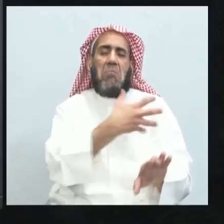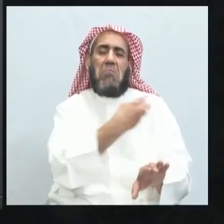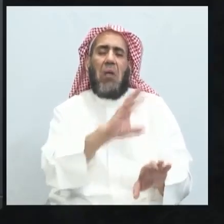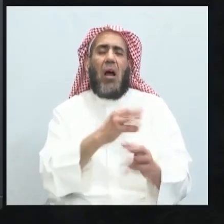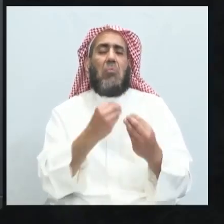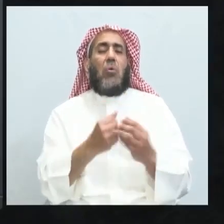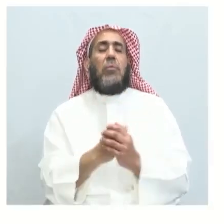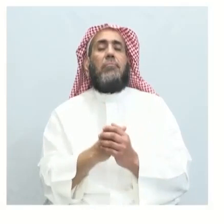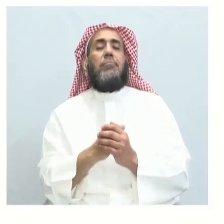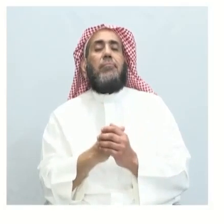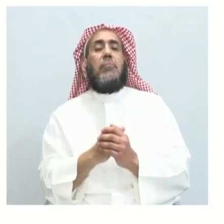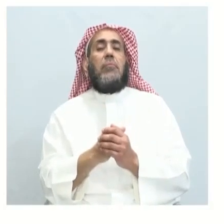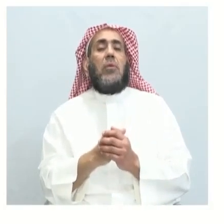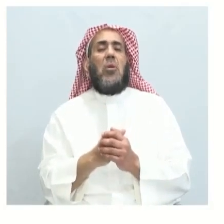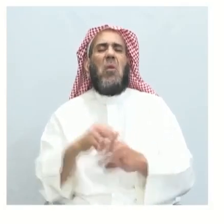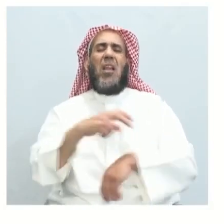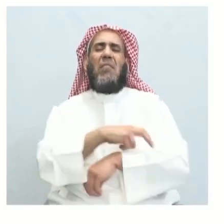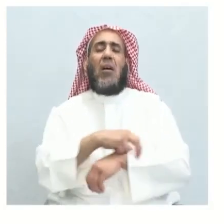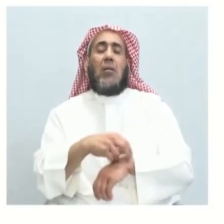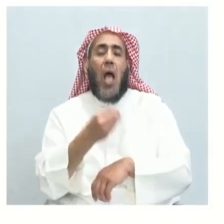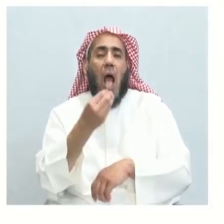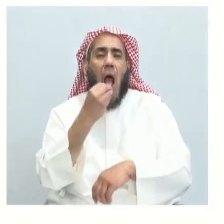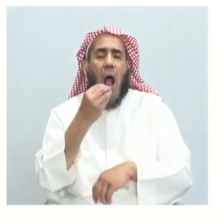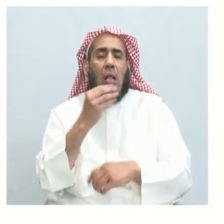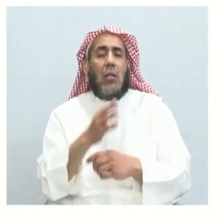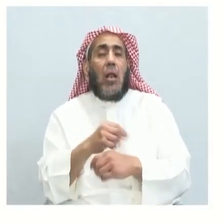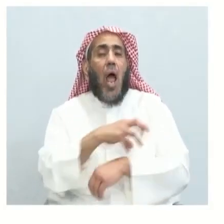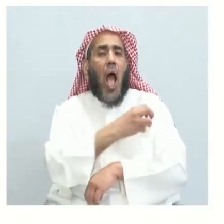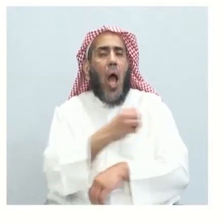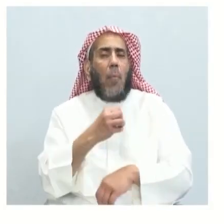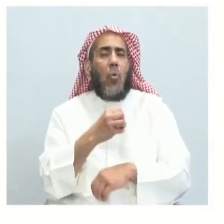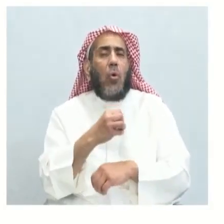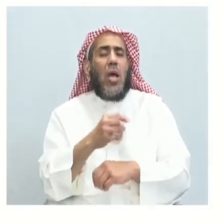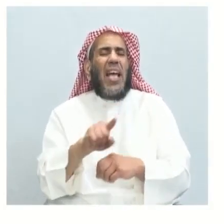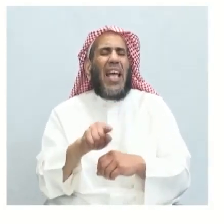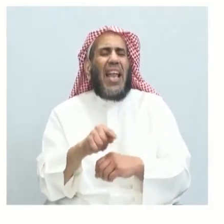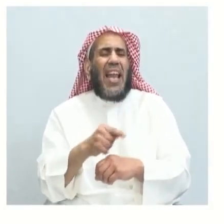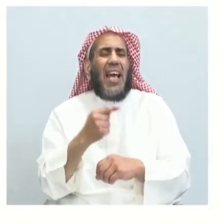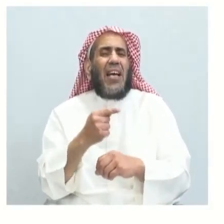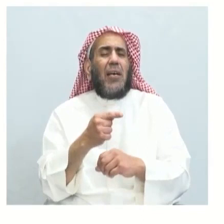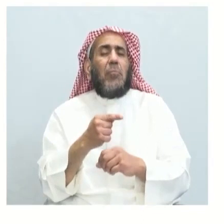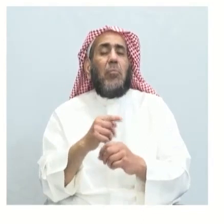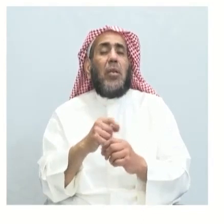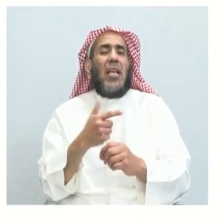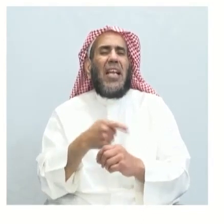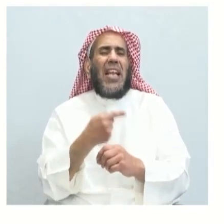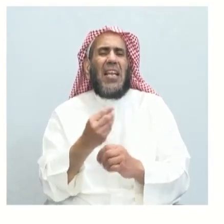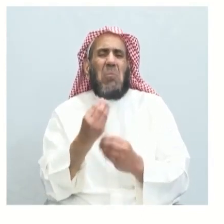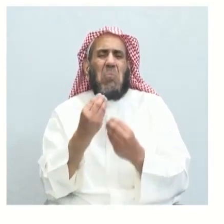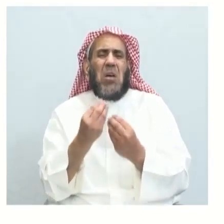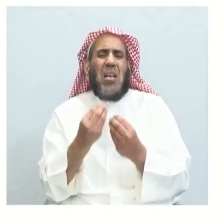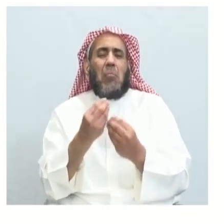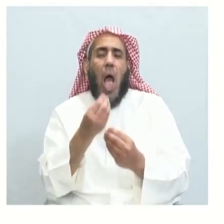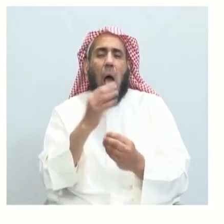قدر ما اريد وان افتقرت اكلت بالمعروف مع لن اخذ منه الا لاحظ المثل الا شيء الذي